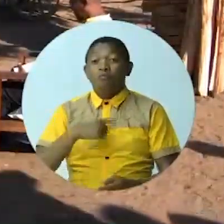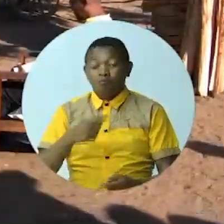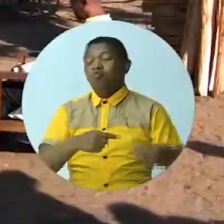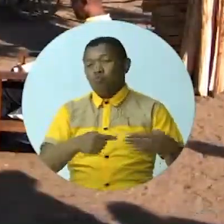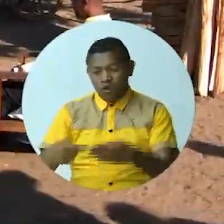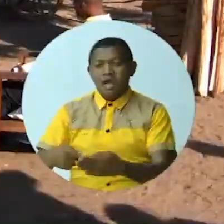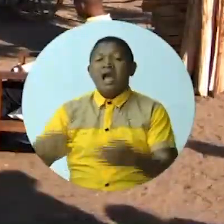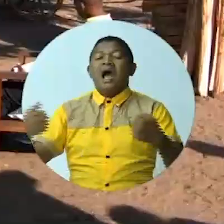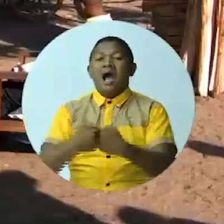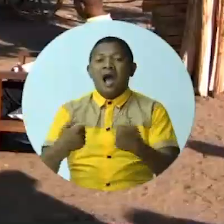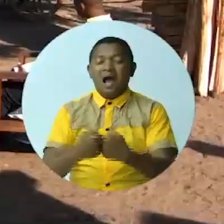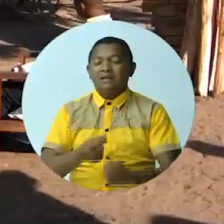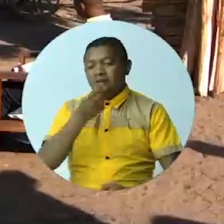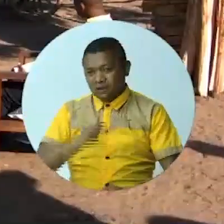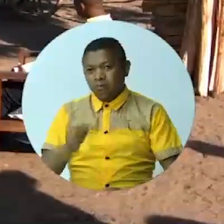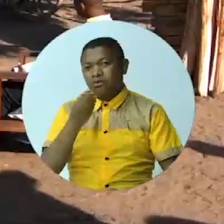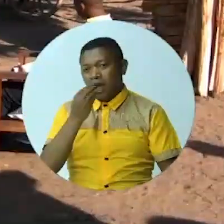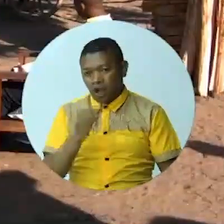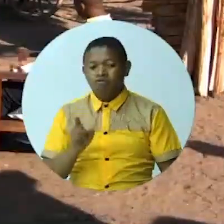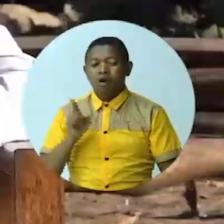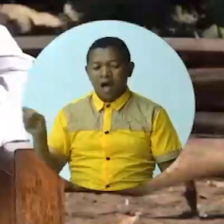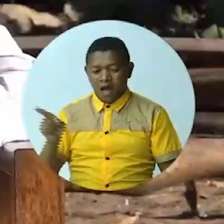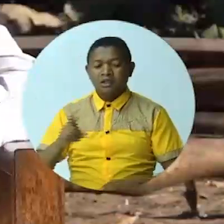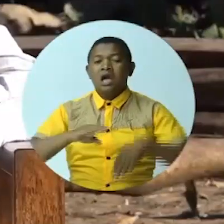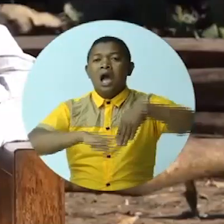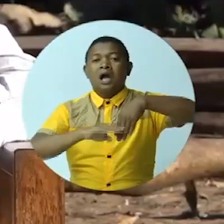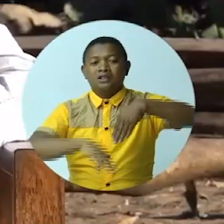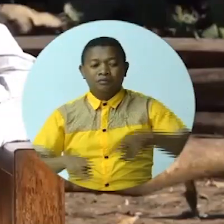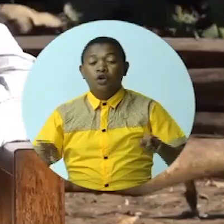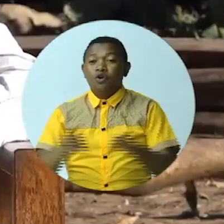mosary aty atsimo ary ny tenako manokana dia